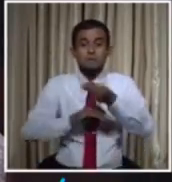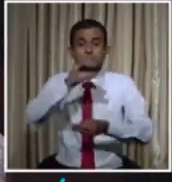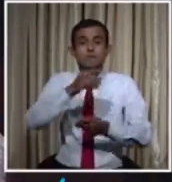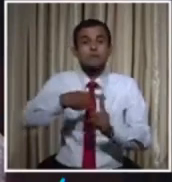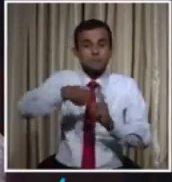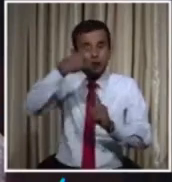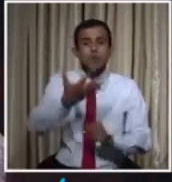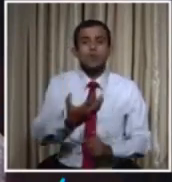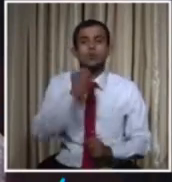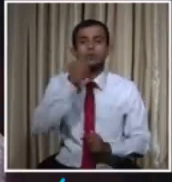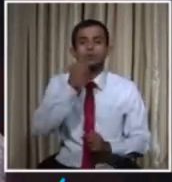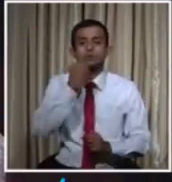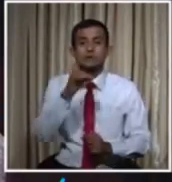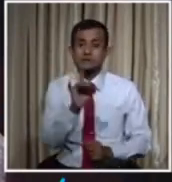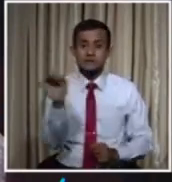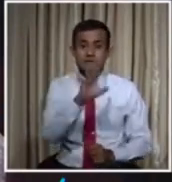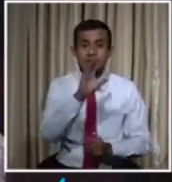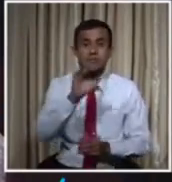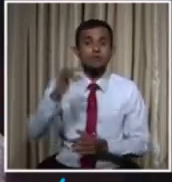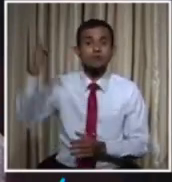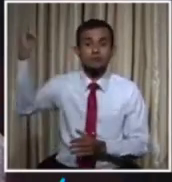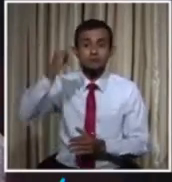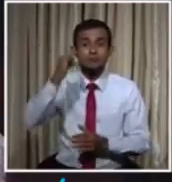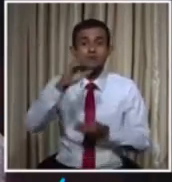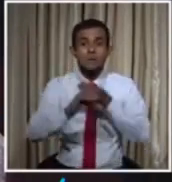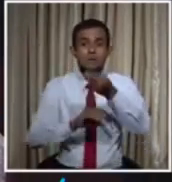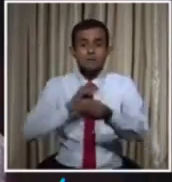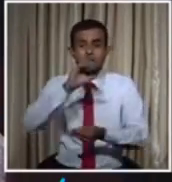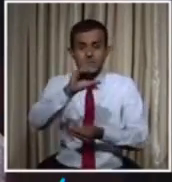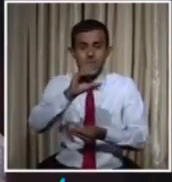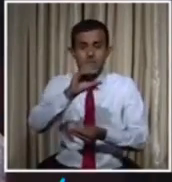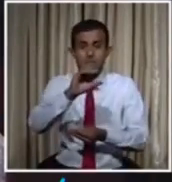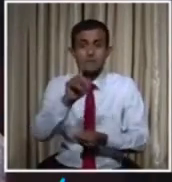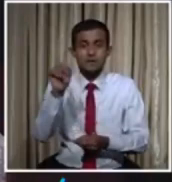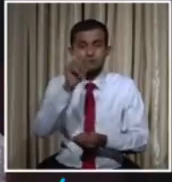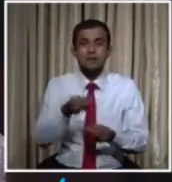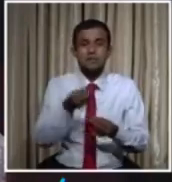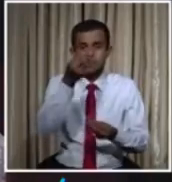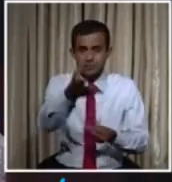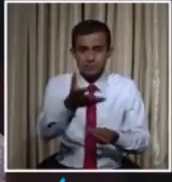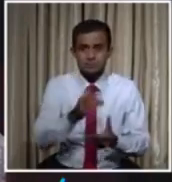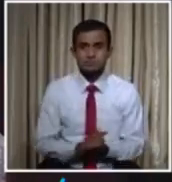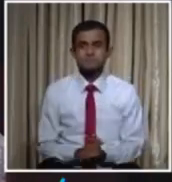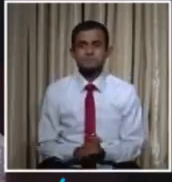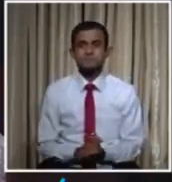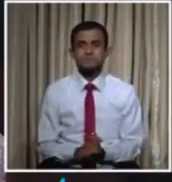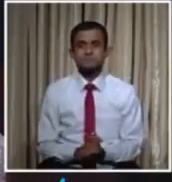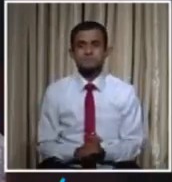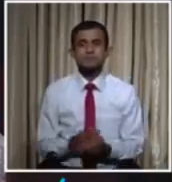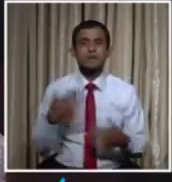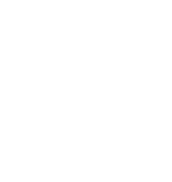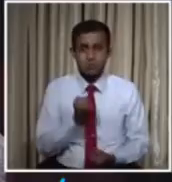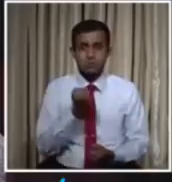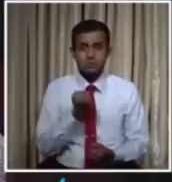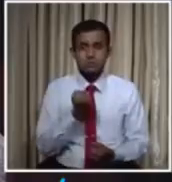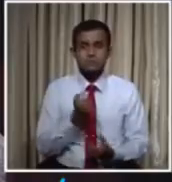ඕන. ඍජු විදේශ ආයෝජනවලට අපි මුල් තැනක් ලබා දෙන්නට ඕන. පහසුකම් සපයන්නට